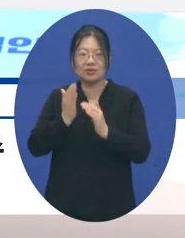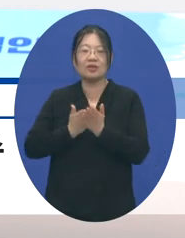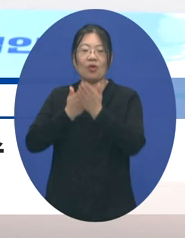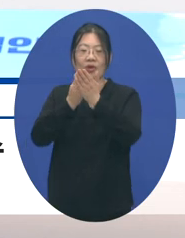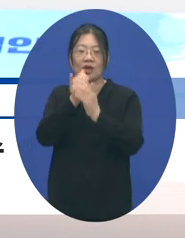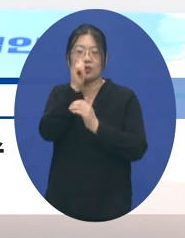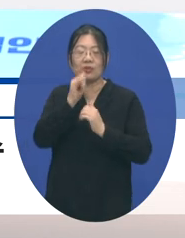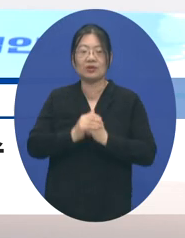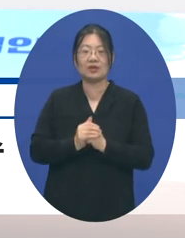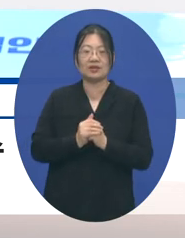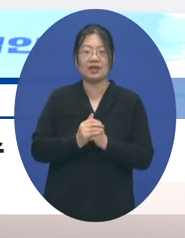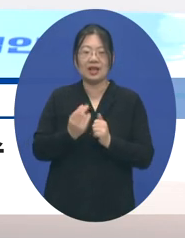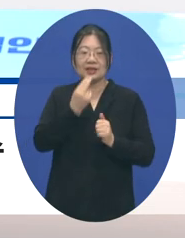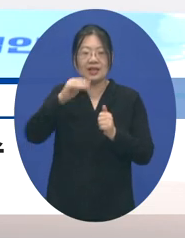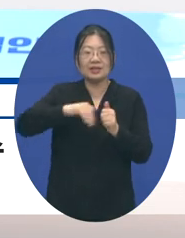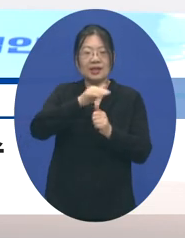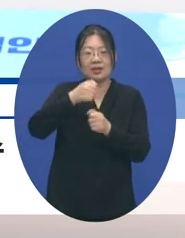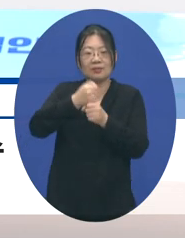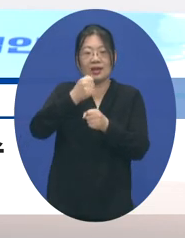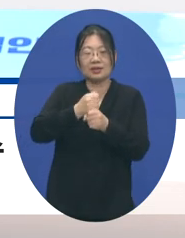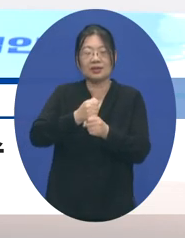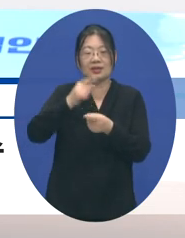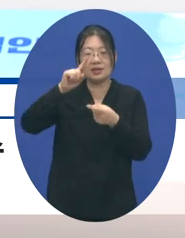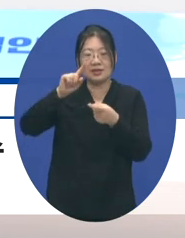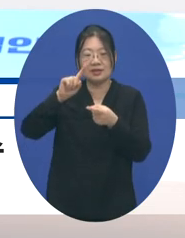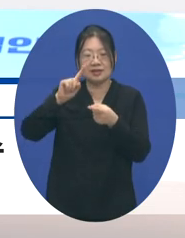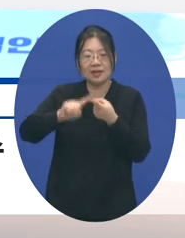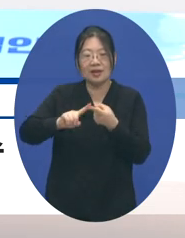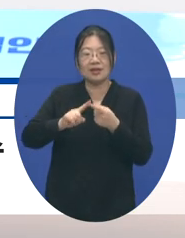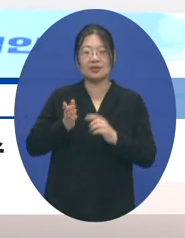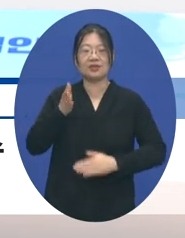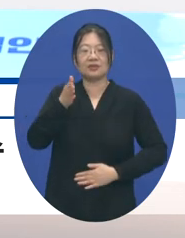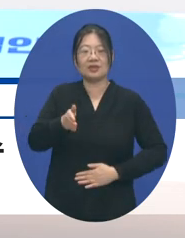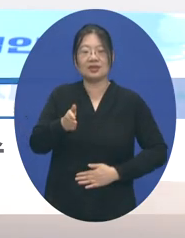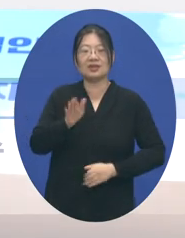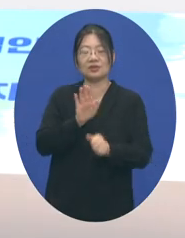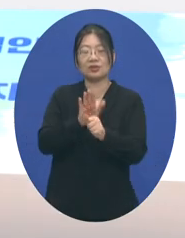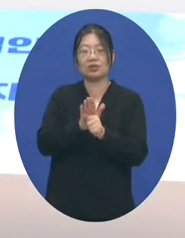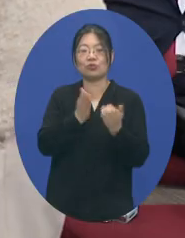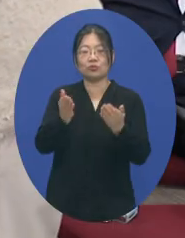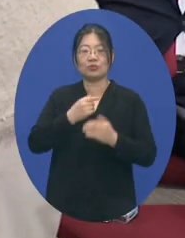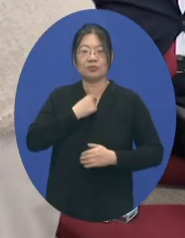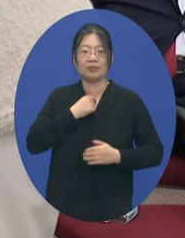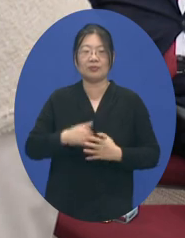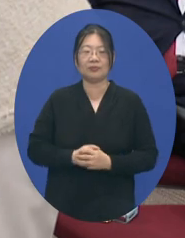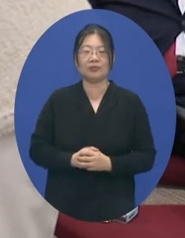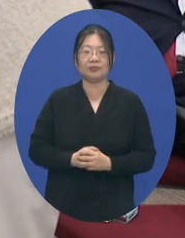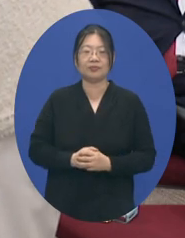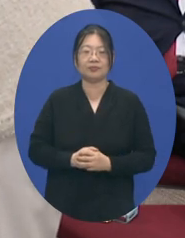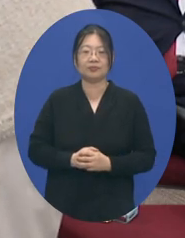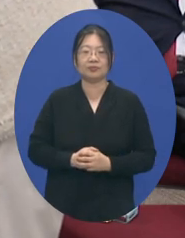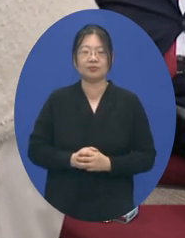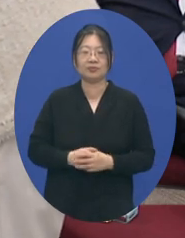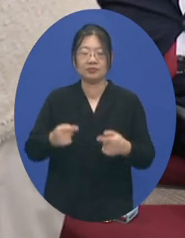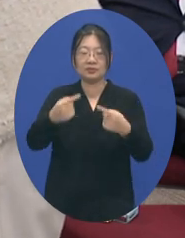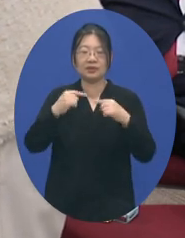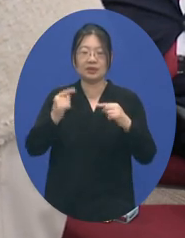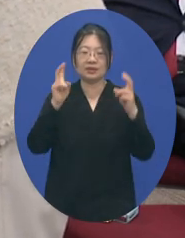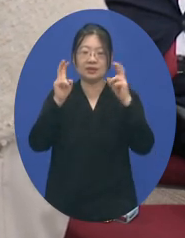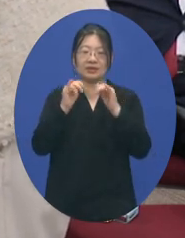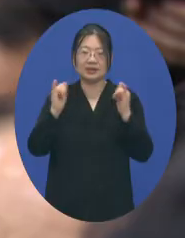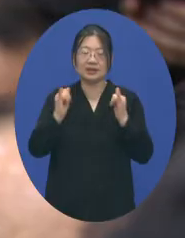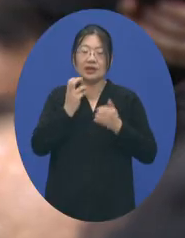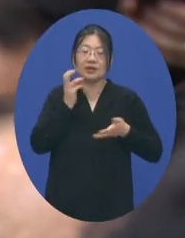있고 우리가 생태계 만드는 데 있어서 전문적인 좀 지원을 좀 해줄 수 있고. 맞선 토크는 참석